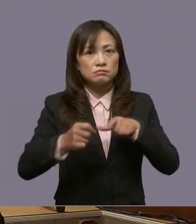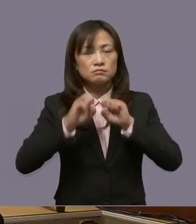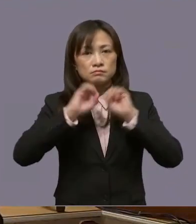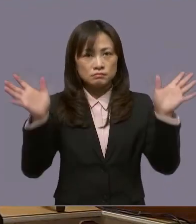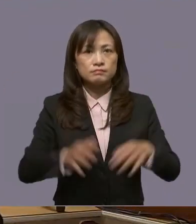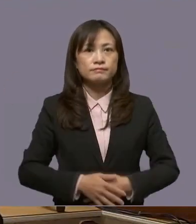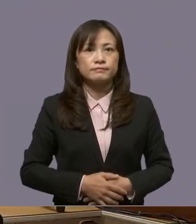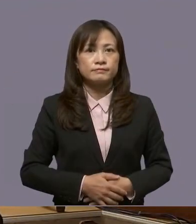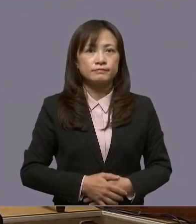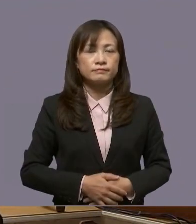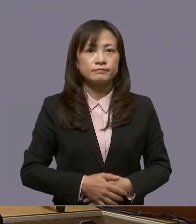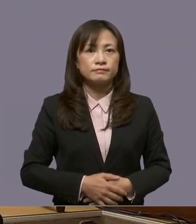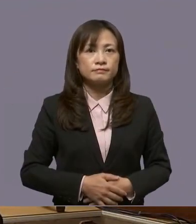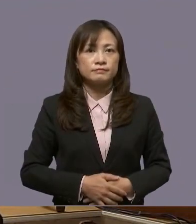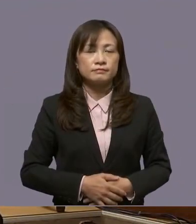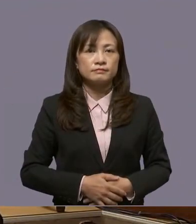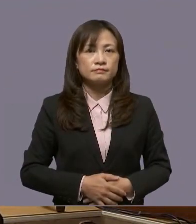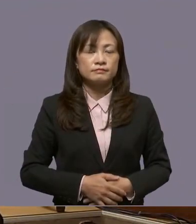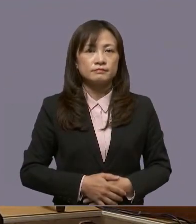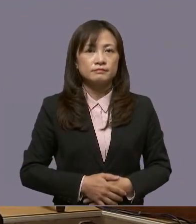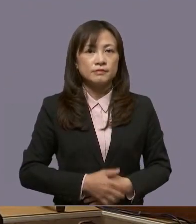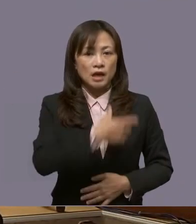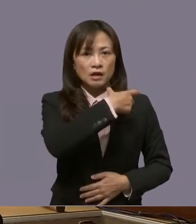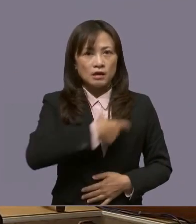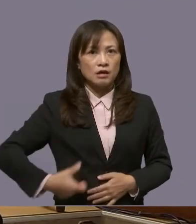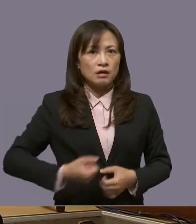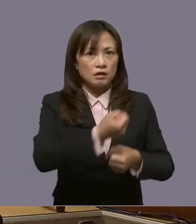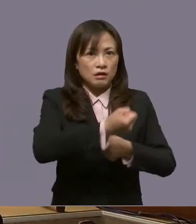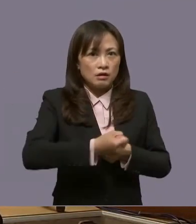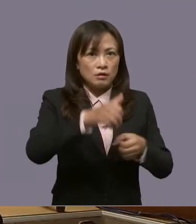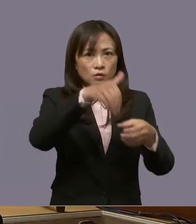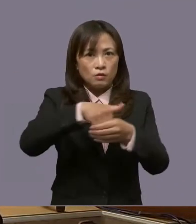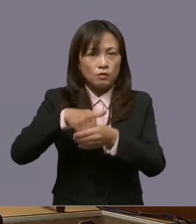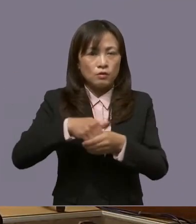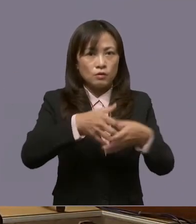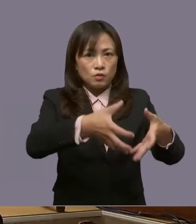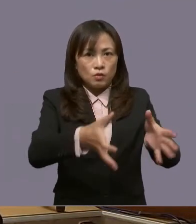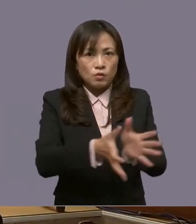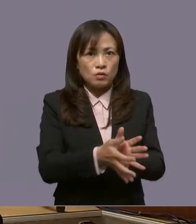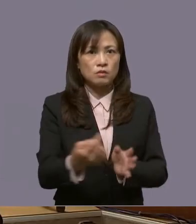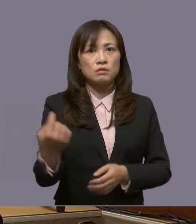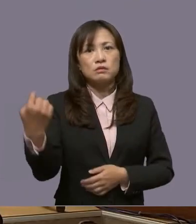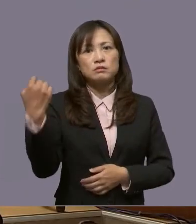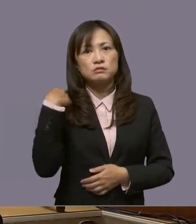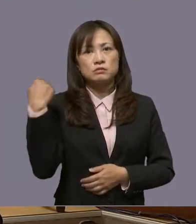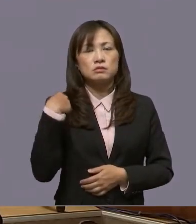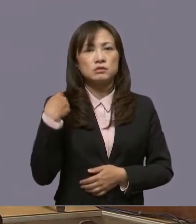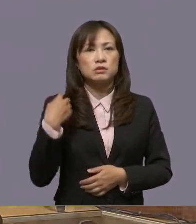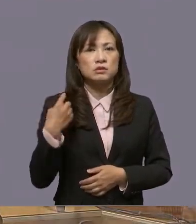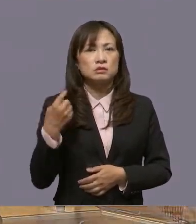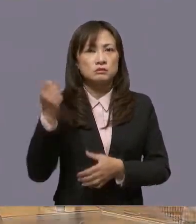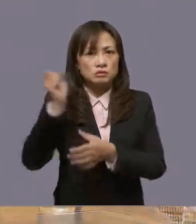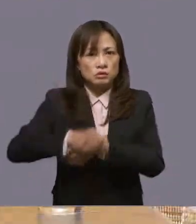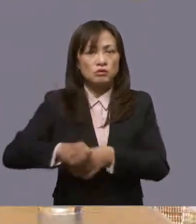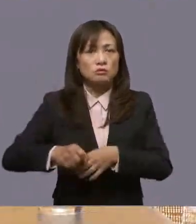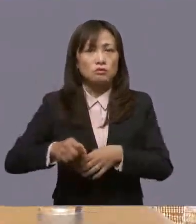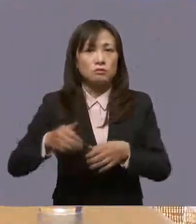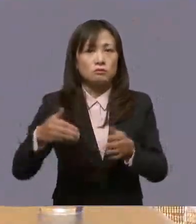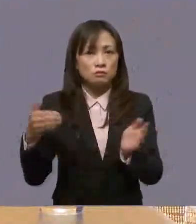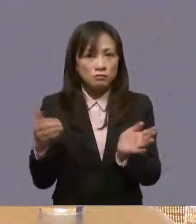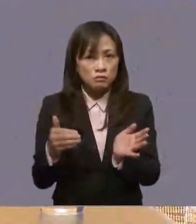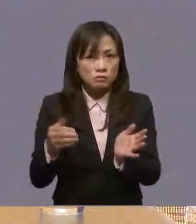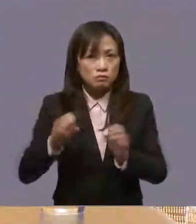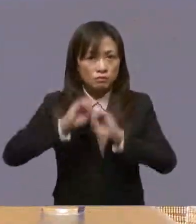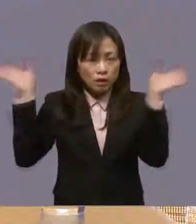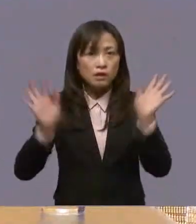的团队，因为才刚刚这个昨天中评会才刚通过这样的一个征召，那所以这